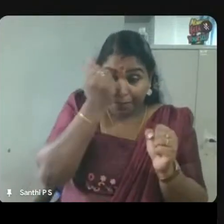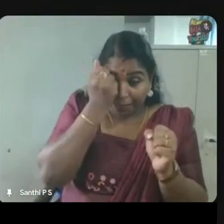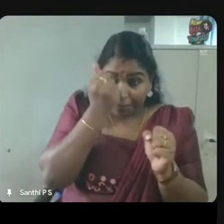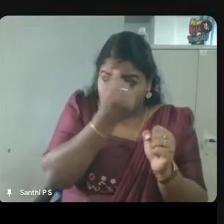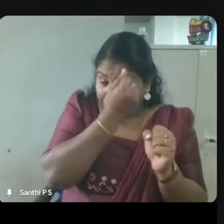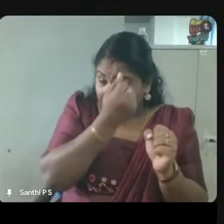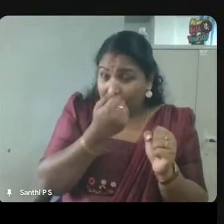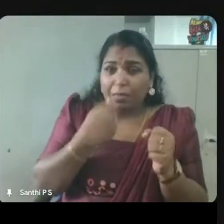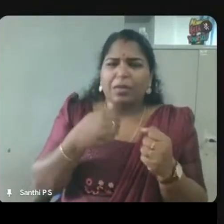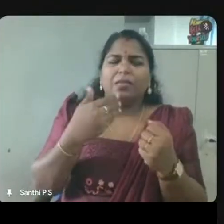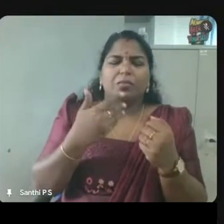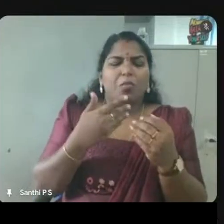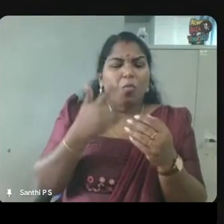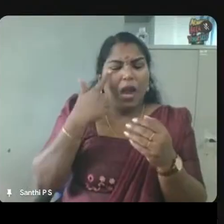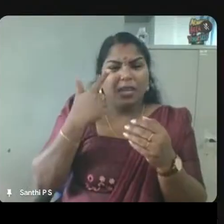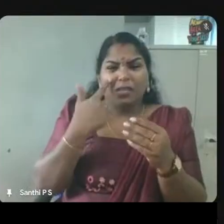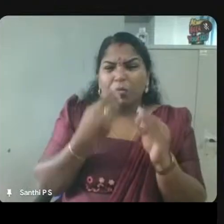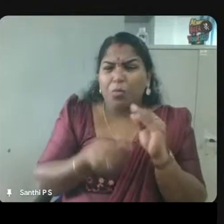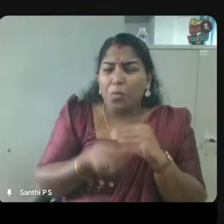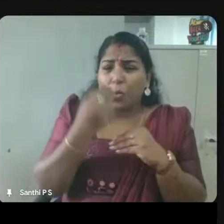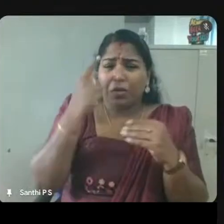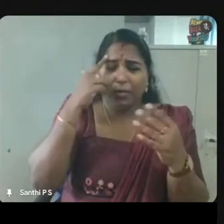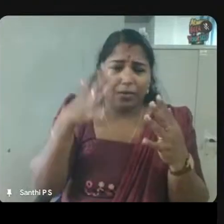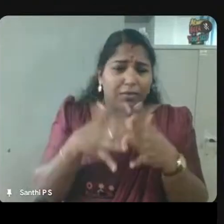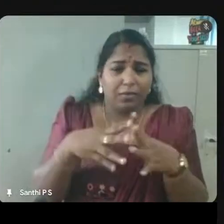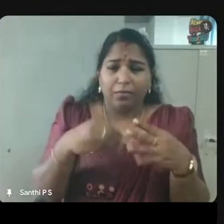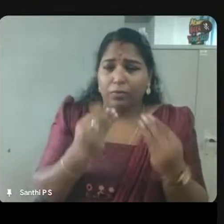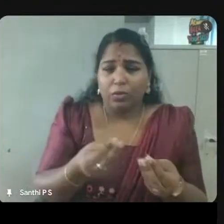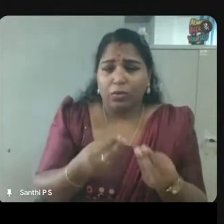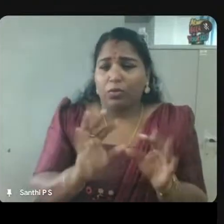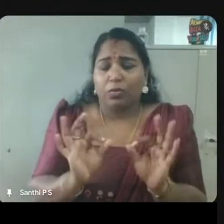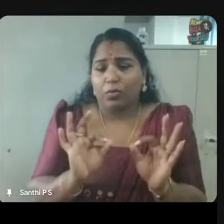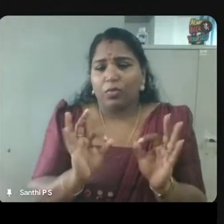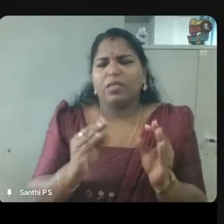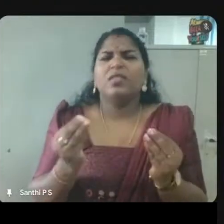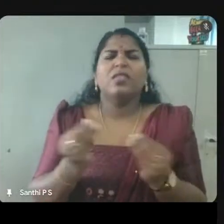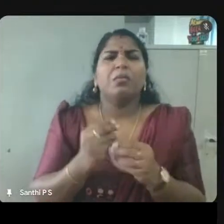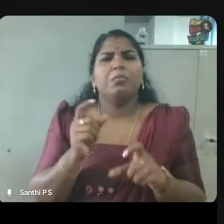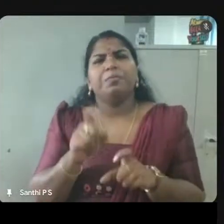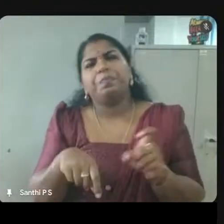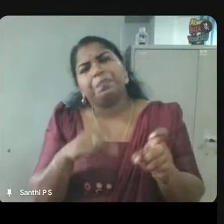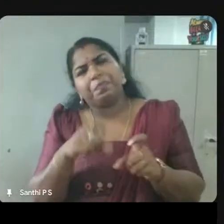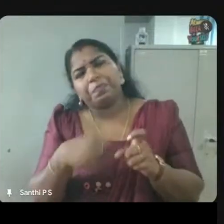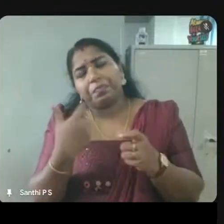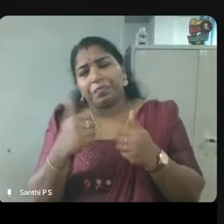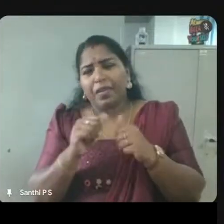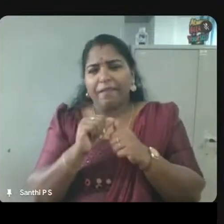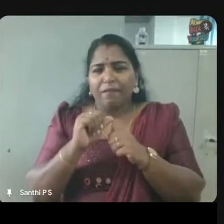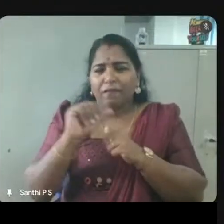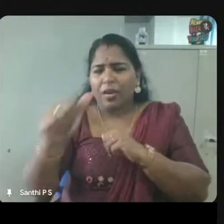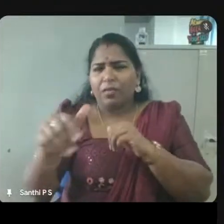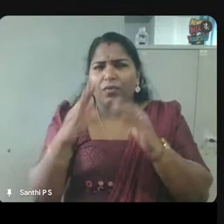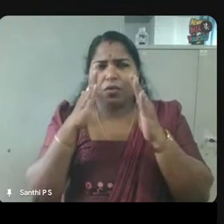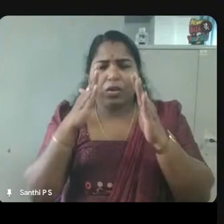എക്സസൈസ് എന്ന് പറയുന്നത് നമുക്ക് നിയറിൽ ഫോക്കസ് ചെയ്യാൻ, ഇപ്പൊ ചിലർക്ക് കൺവെർജൻസ് ഇൻസഫിഷ്യൻസി എന്നൊക്കെ പറഞ്ഞ കണ്ടീഷൻസ് ഉണ്ടാവും. അവിടെ നമുക്ക്